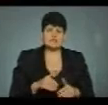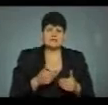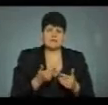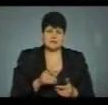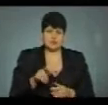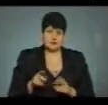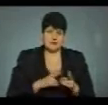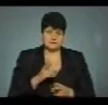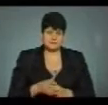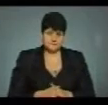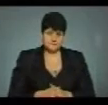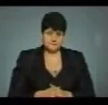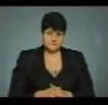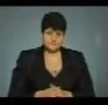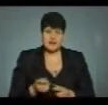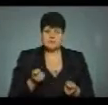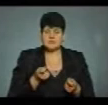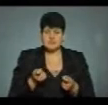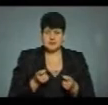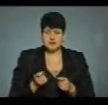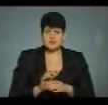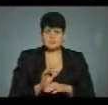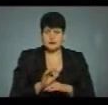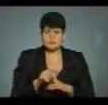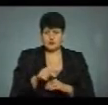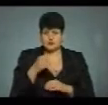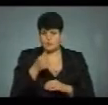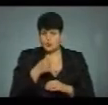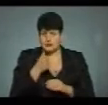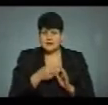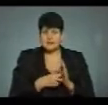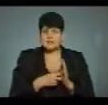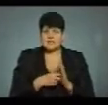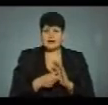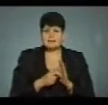«Тернопільський». Адміністрації були надіслані цього року листи на Кабінет